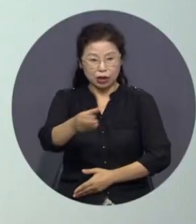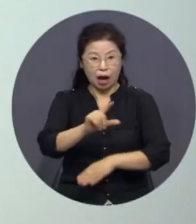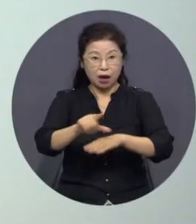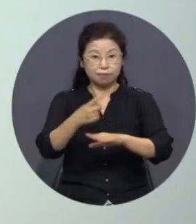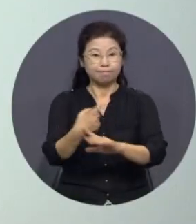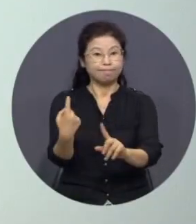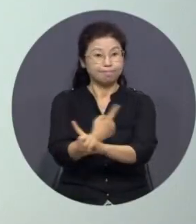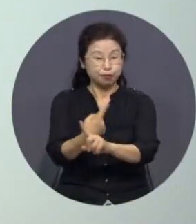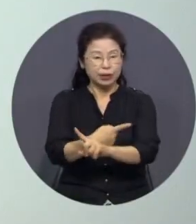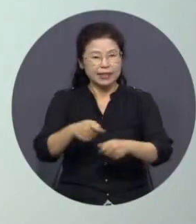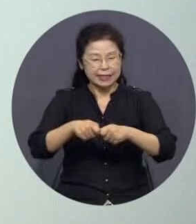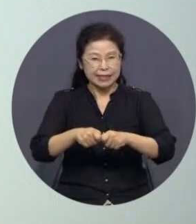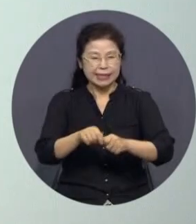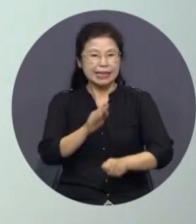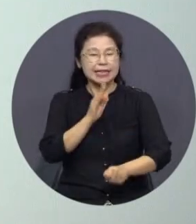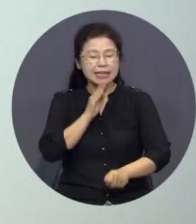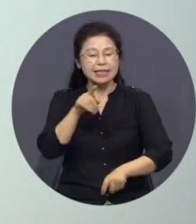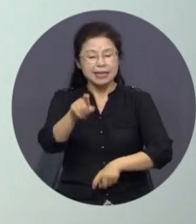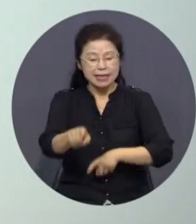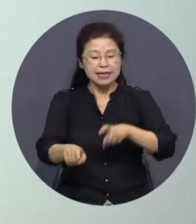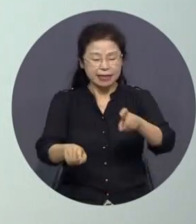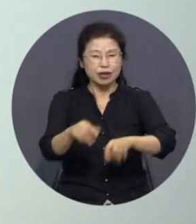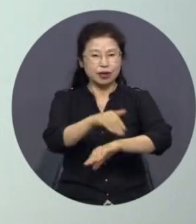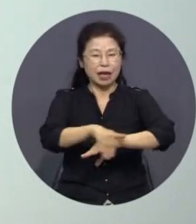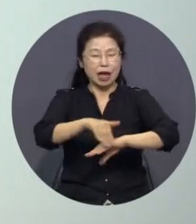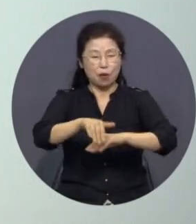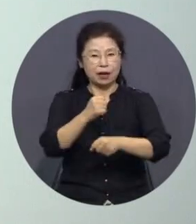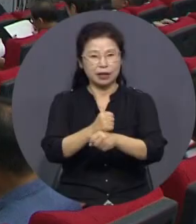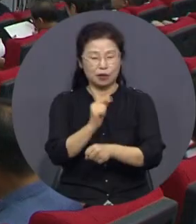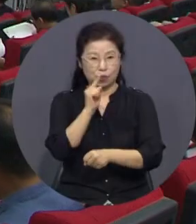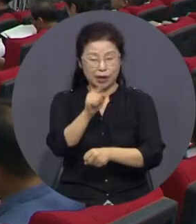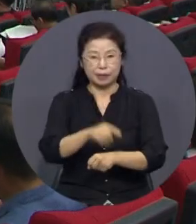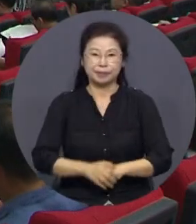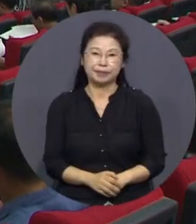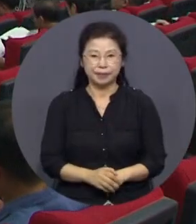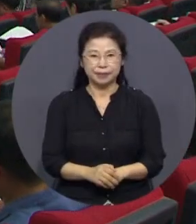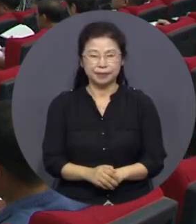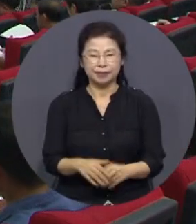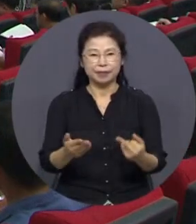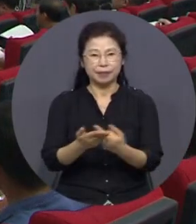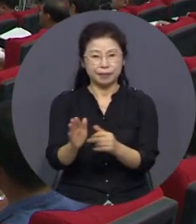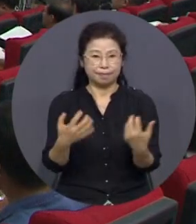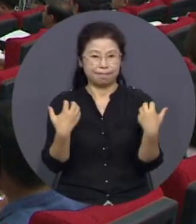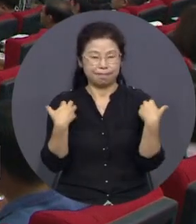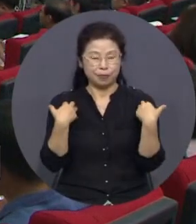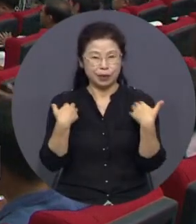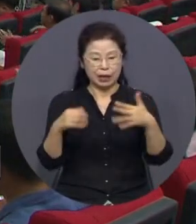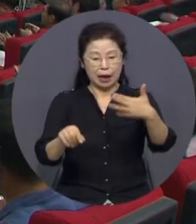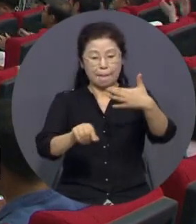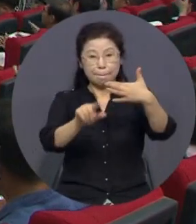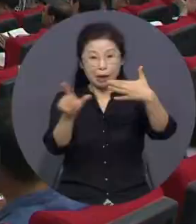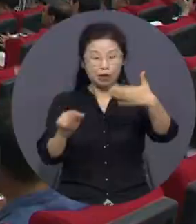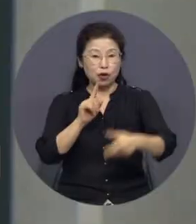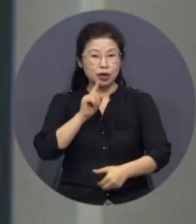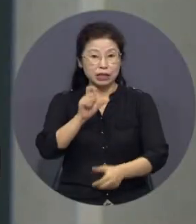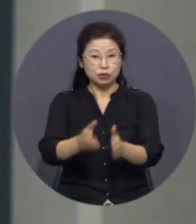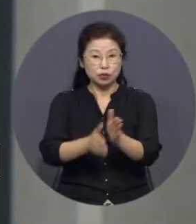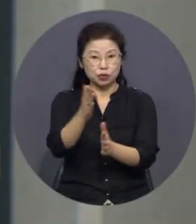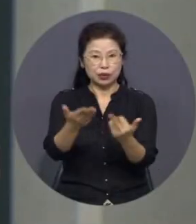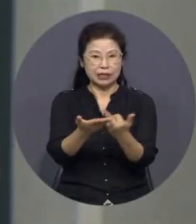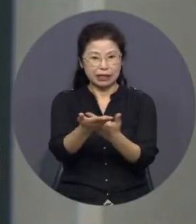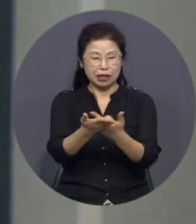등 구체적인 실행 계획을 세우겠다고 밝혔습니다. 제주도는 다음 달에 15분 도시